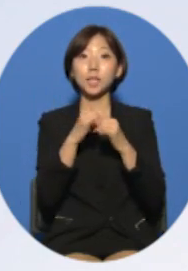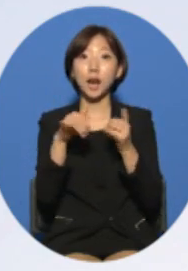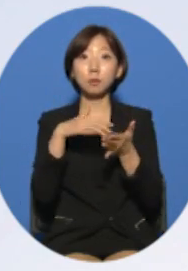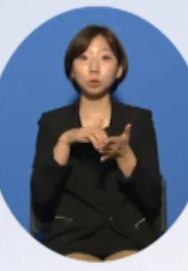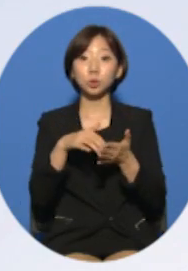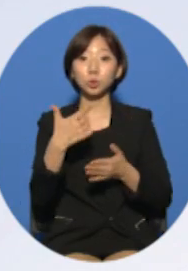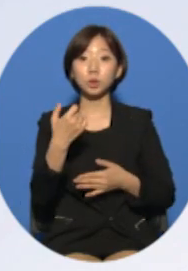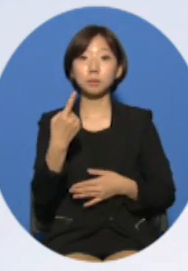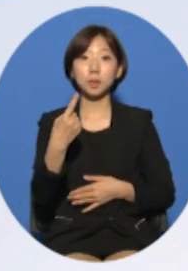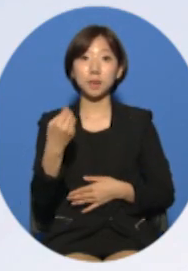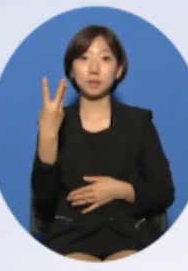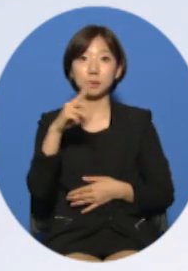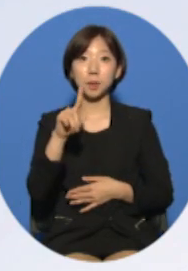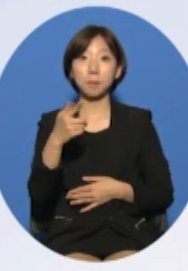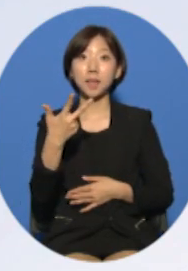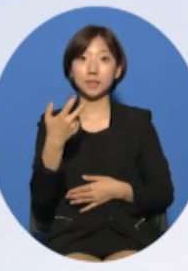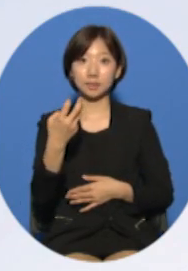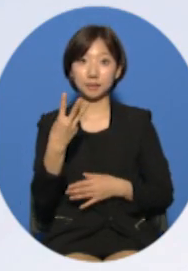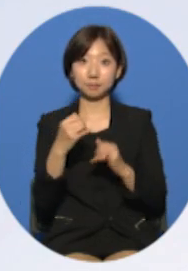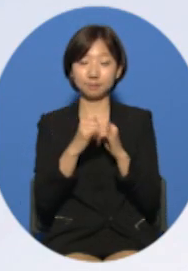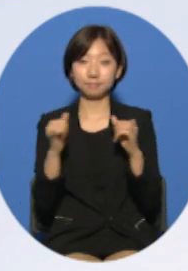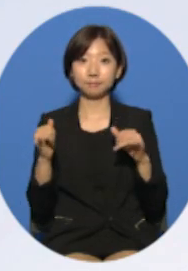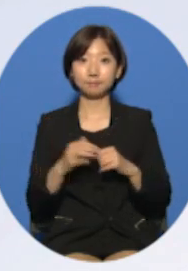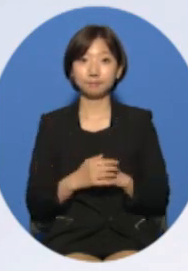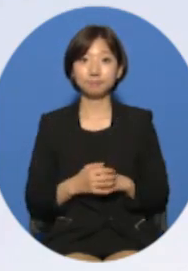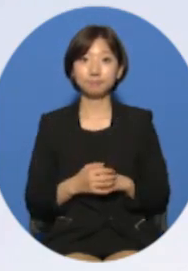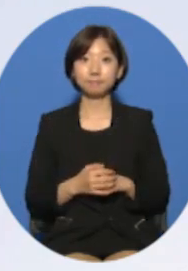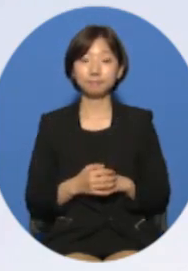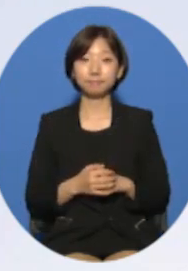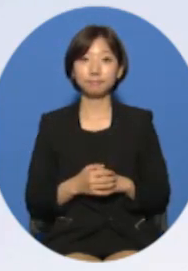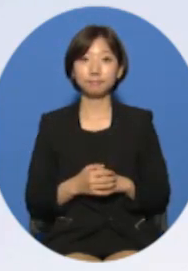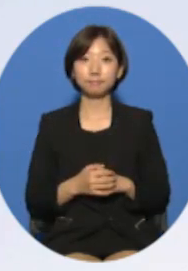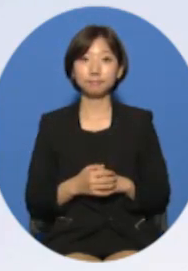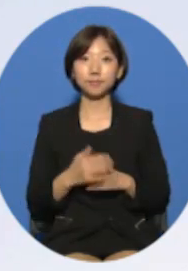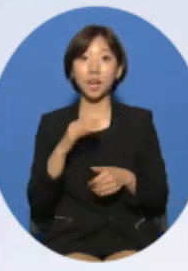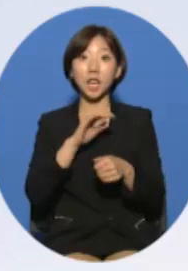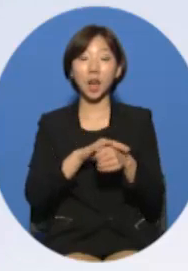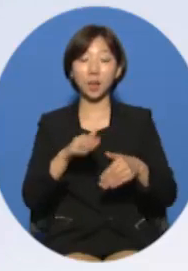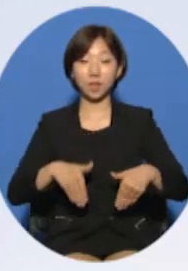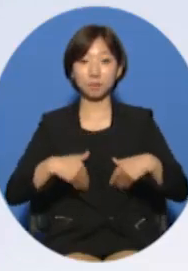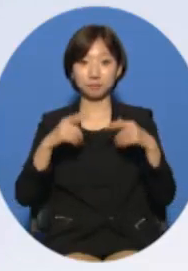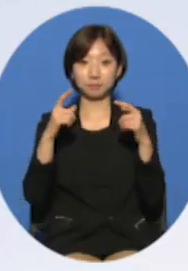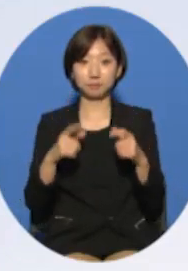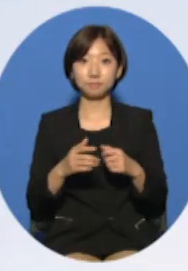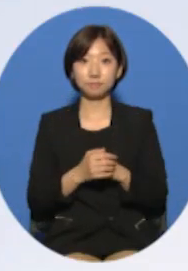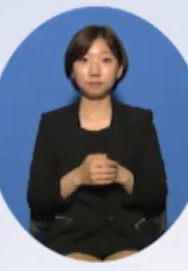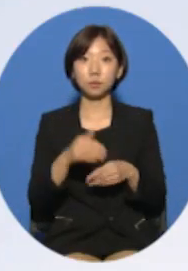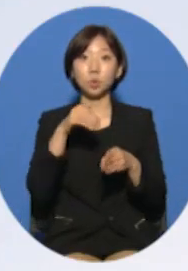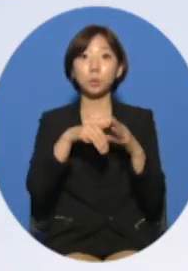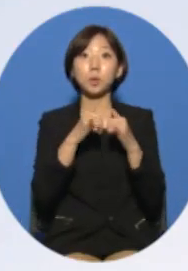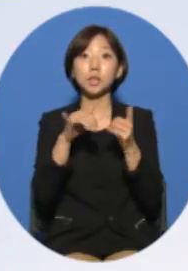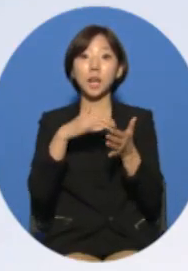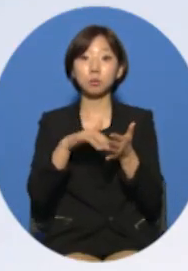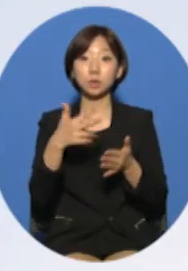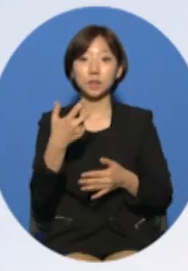수는 61만 3,173명입니다. 다음 경남입니다. 투표자 수